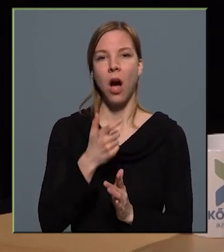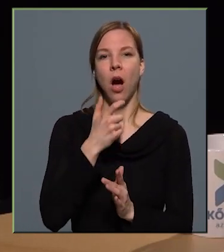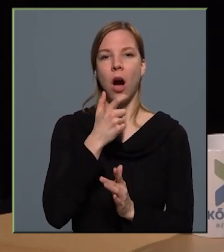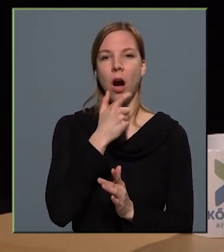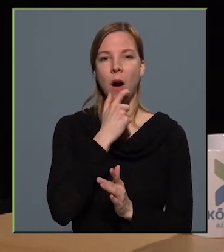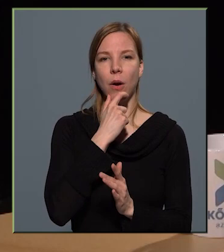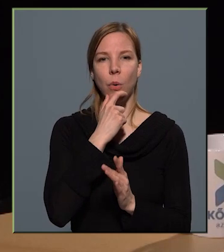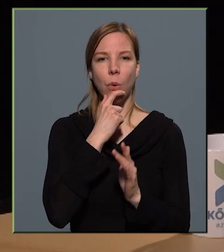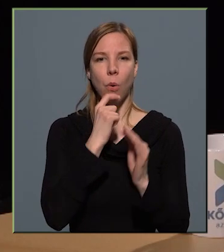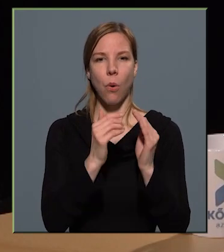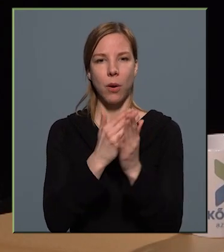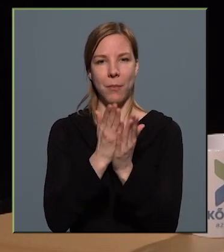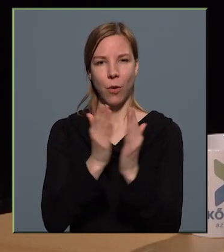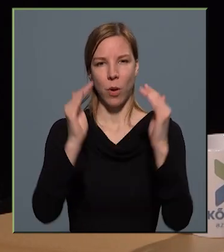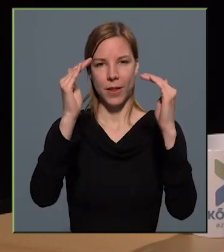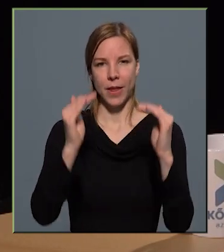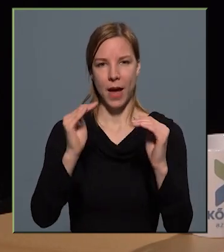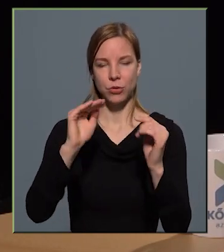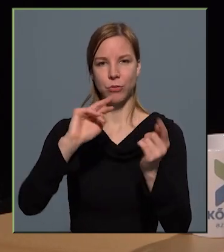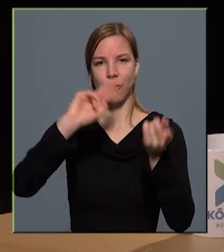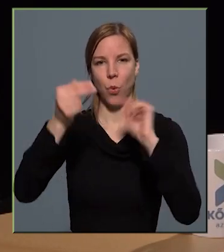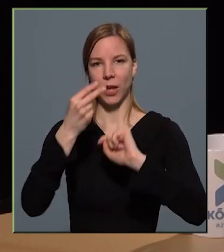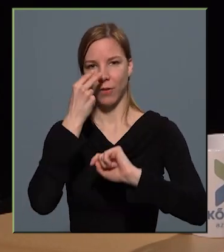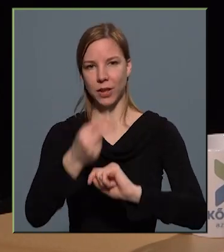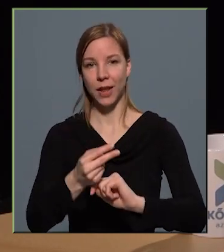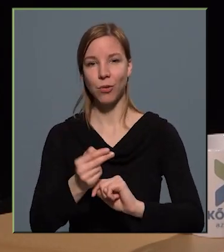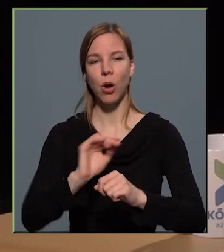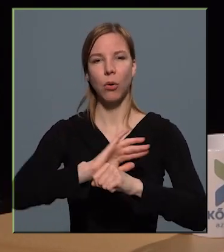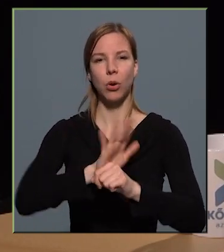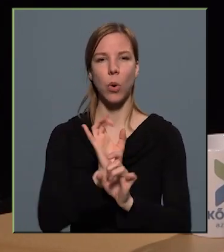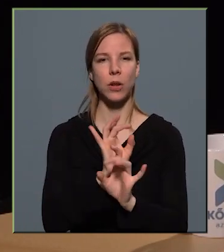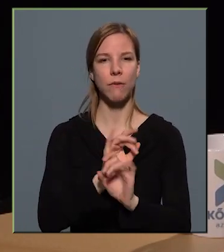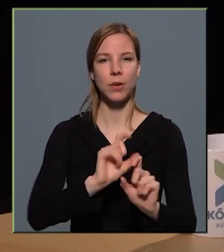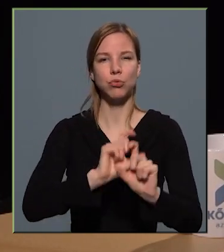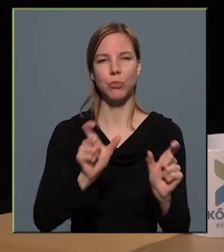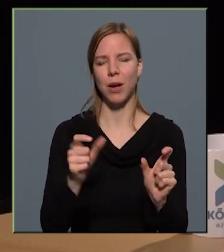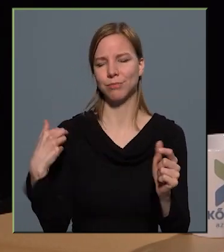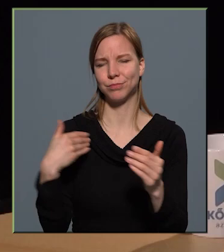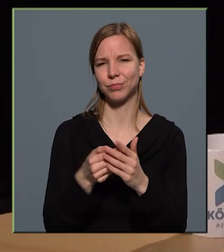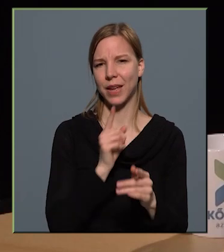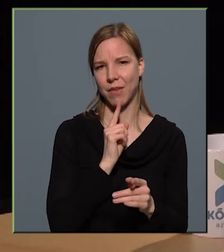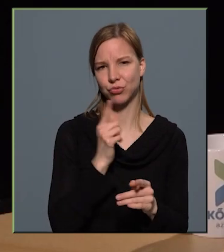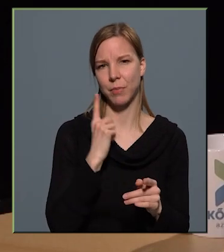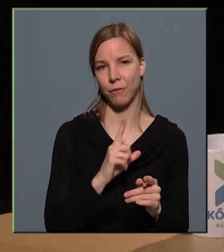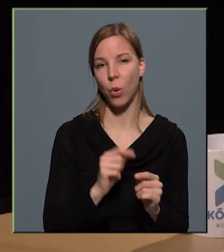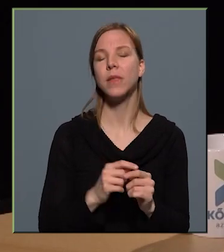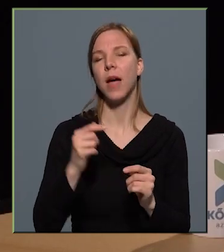megfordítjuk, akkor már a Covid miatt az utóbbi években kevesebbet, de idén ezen is szeretnénk visszaállni a Covid előtti